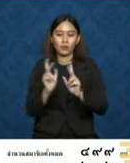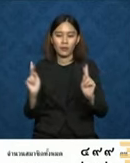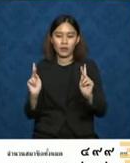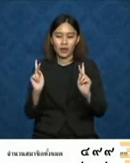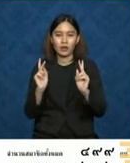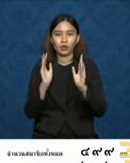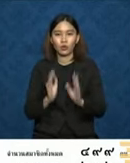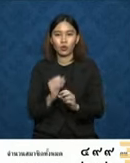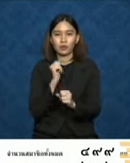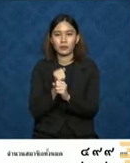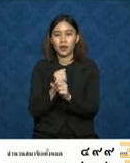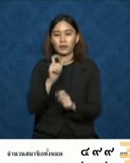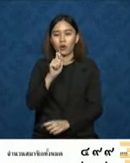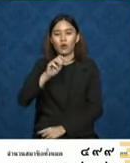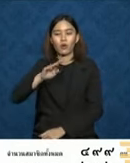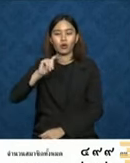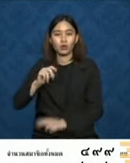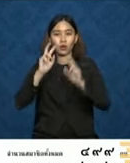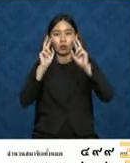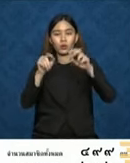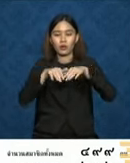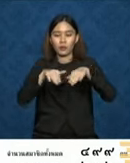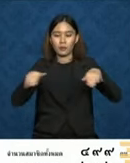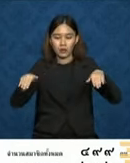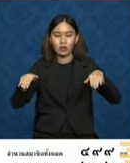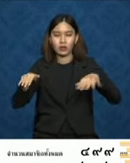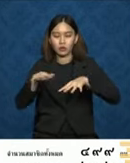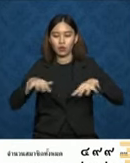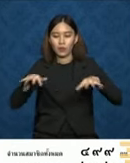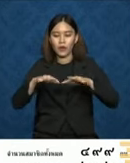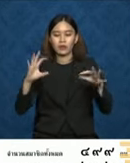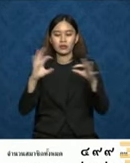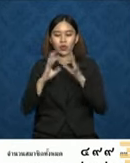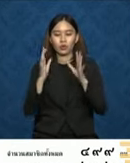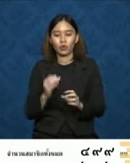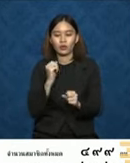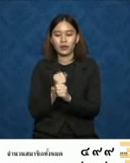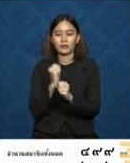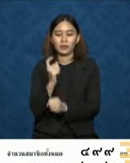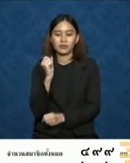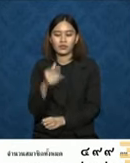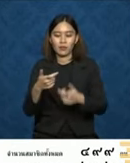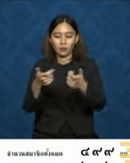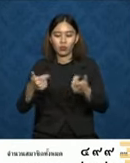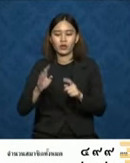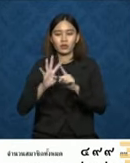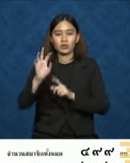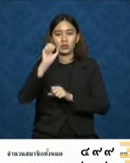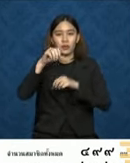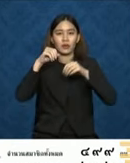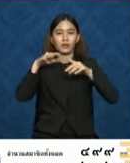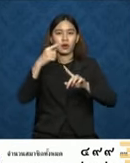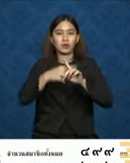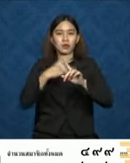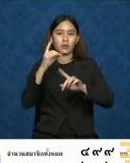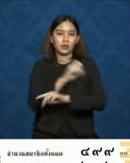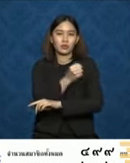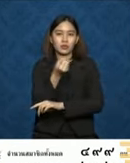พนักงานส่วนตำบลเรื่องมาตรฐานทั่วไปเกี่ยวกับพนักงานจ้างฉบับที่ 4ประกาศเมื่อวันที่ 19